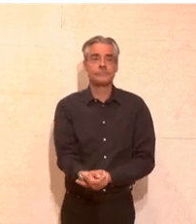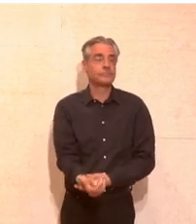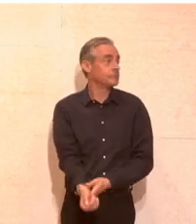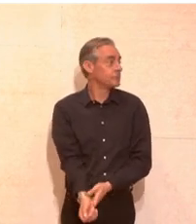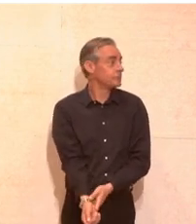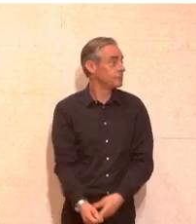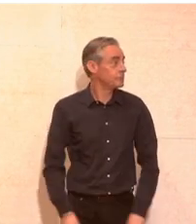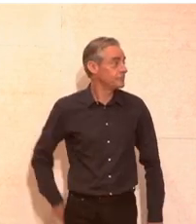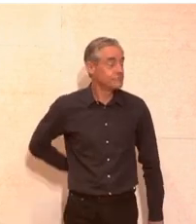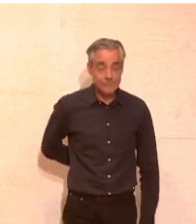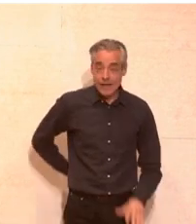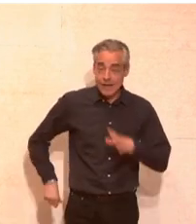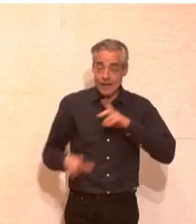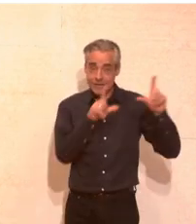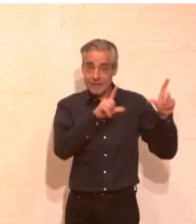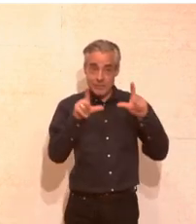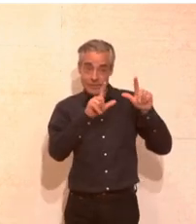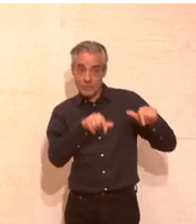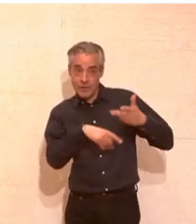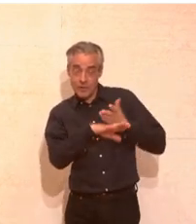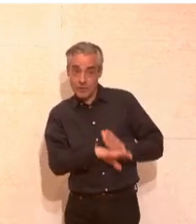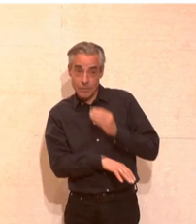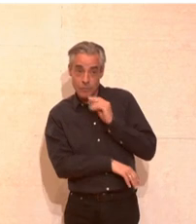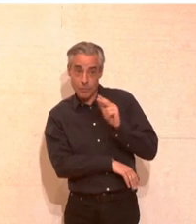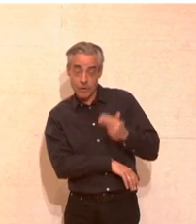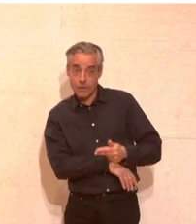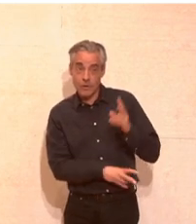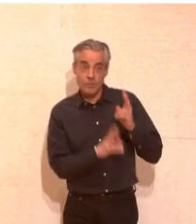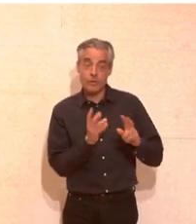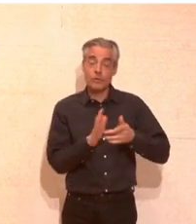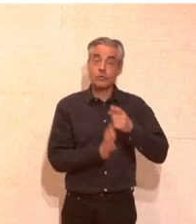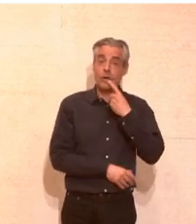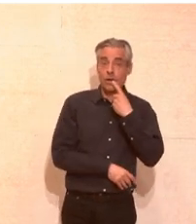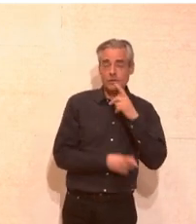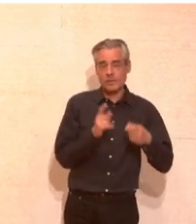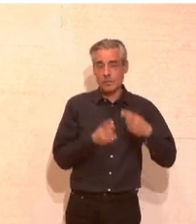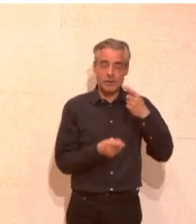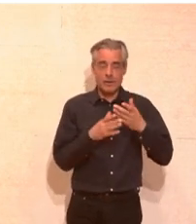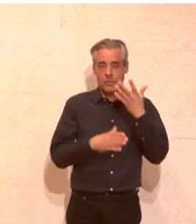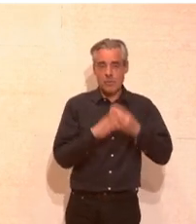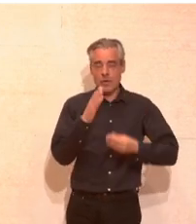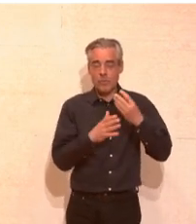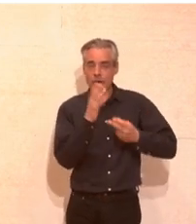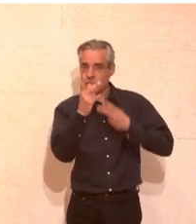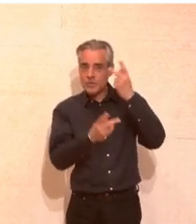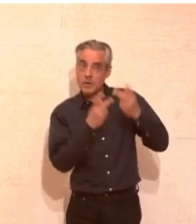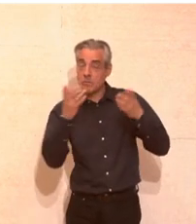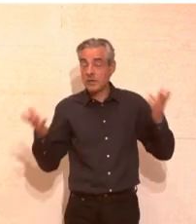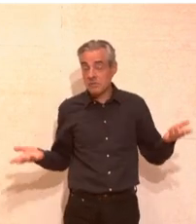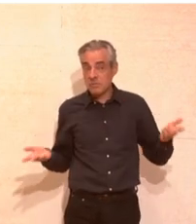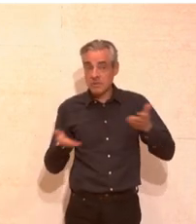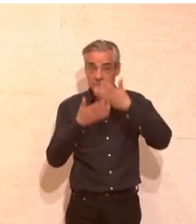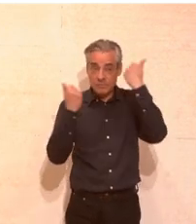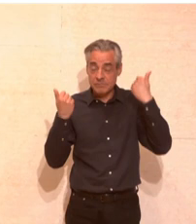Est-ce que vous trouvez des diapositives? Je peux faire tout à l'oral, ça sera juste un peu moins visuel.